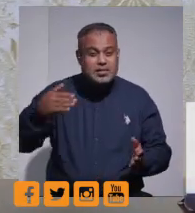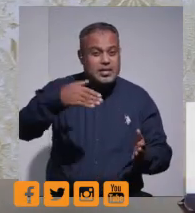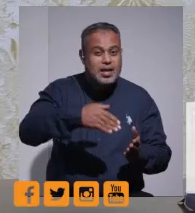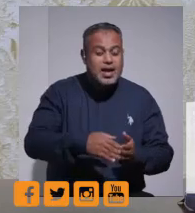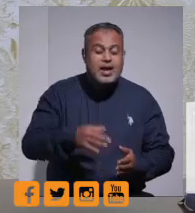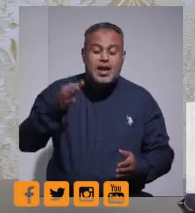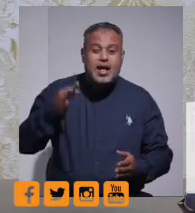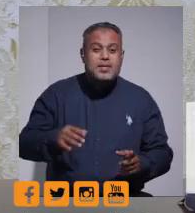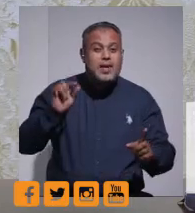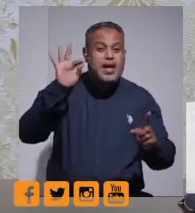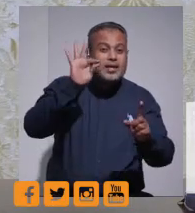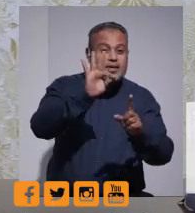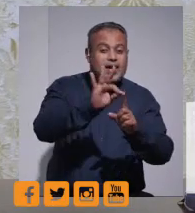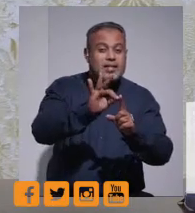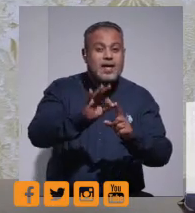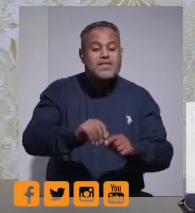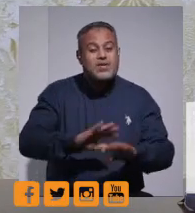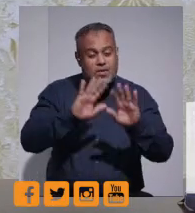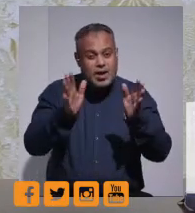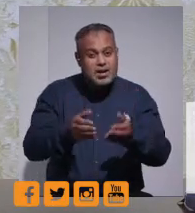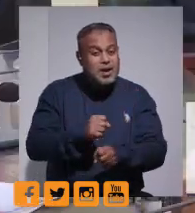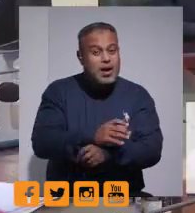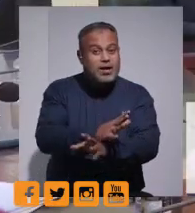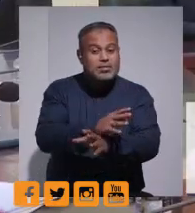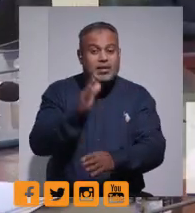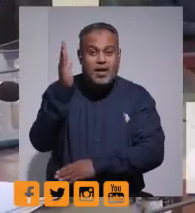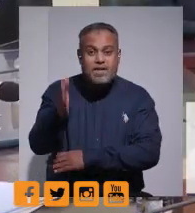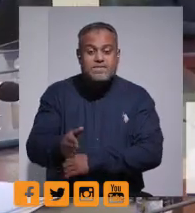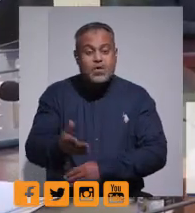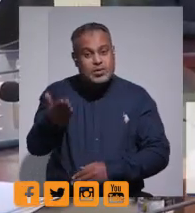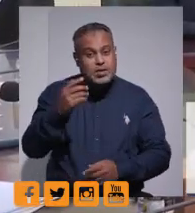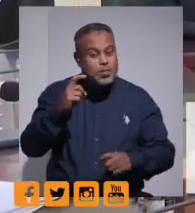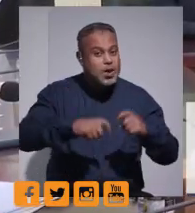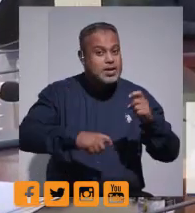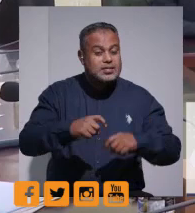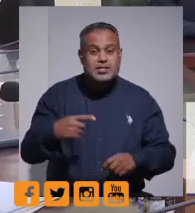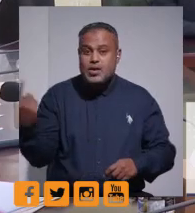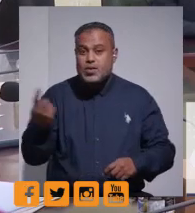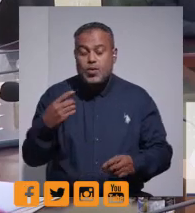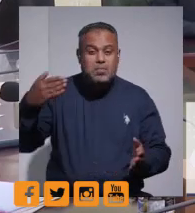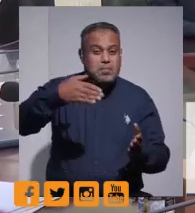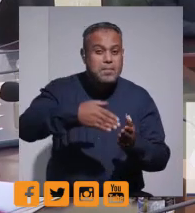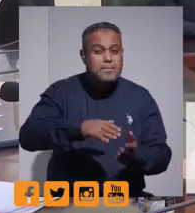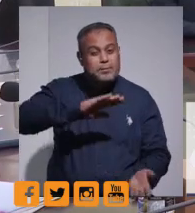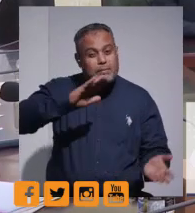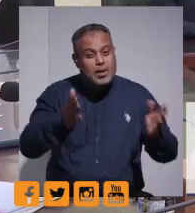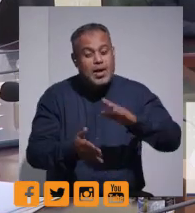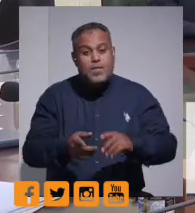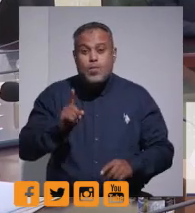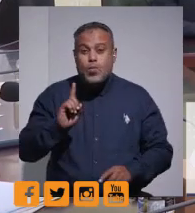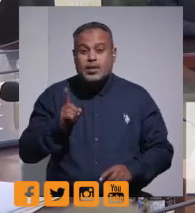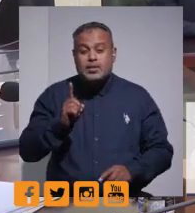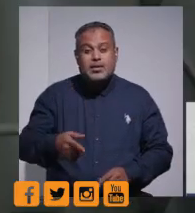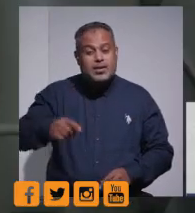في تحرير الاراضي كافه واستعاده مؤسسه الدوله وانهاء الانقلاب محذرا الميليشيات الحوثيه من